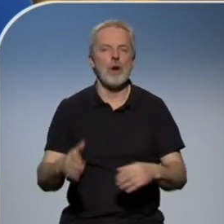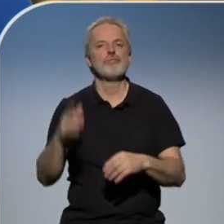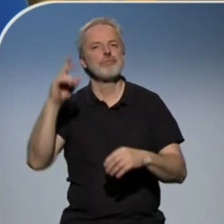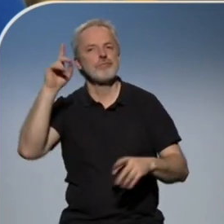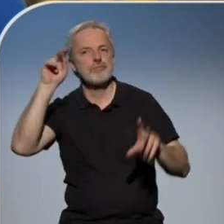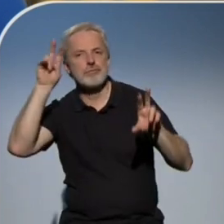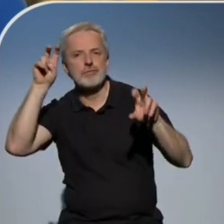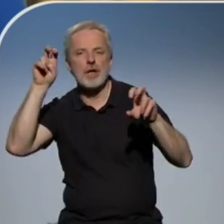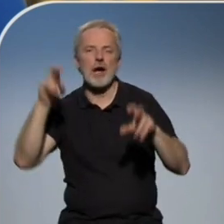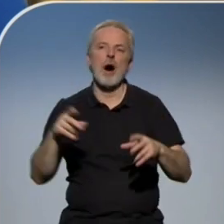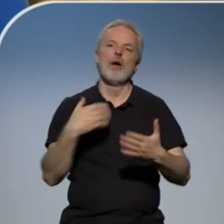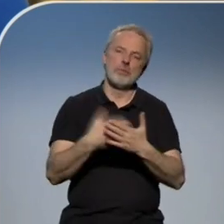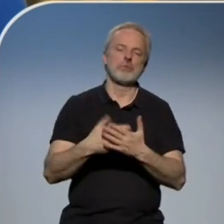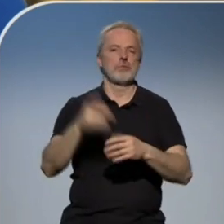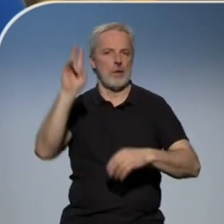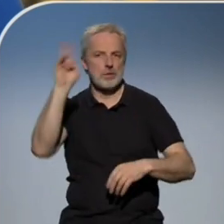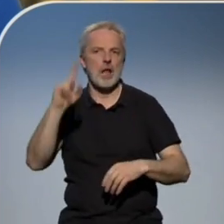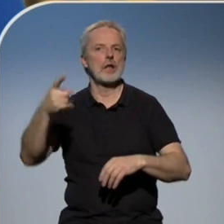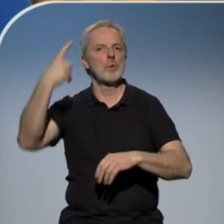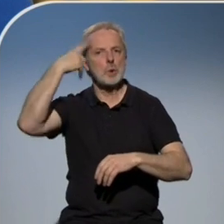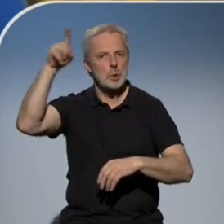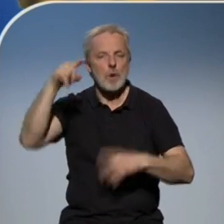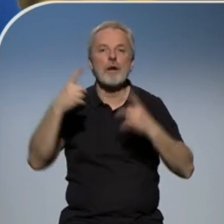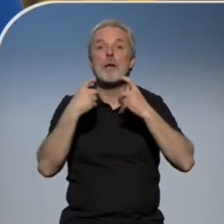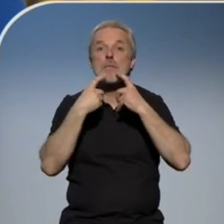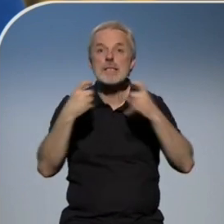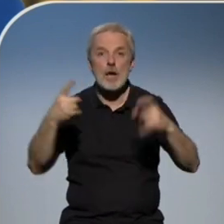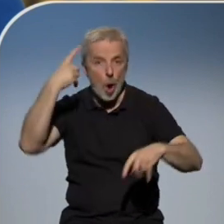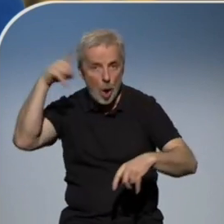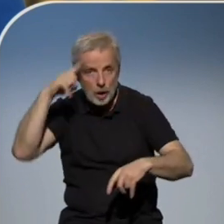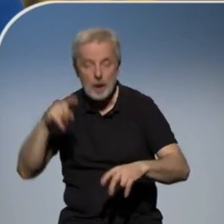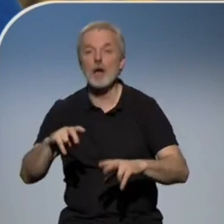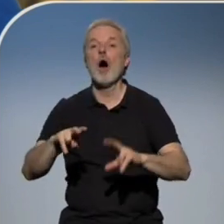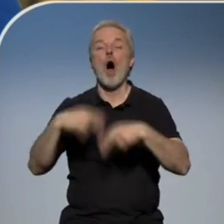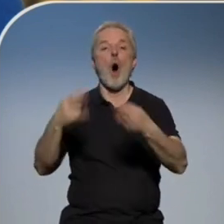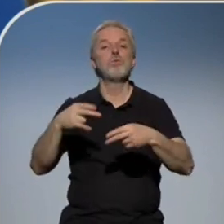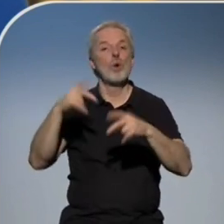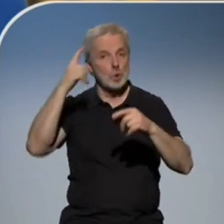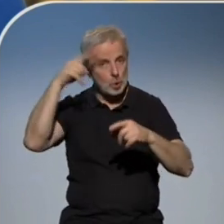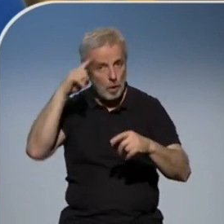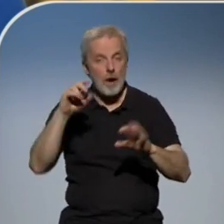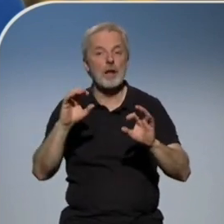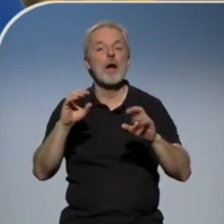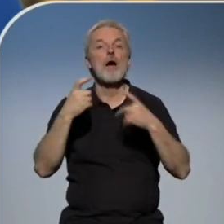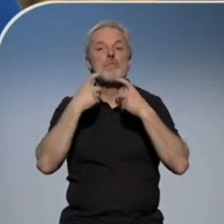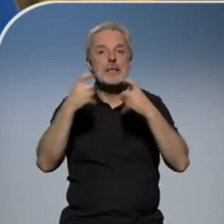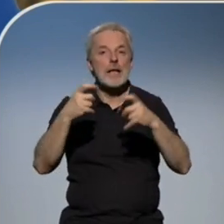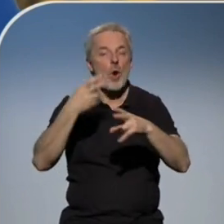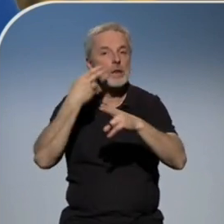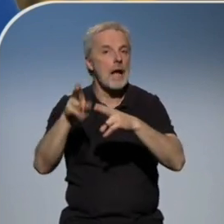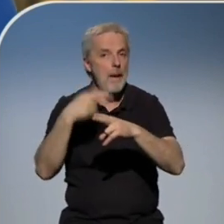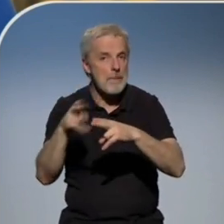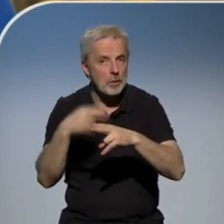mně to přišlo jako fajn nápad vystudovat ještě psychologii, udělat si psychoterapeutický výcvik a pracovat v téhle oblasti. Mm-hmm. Možná